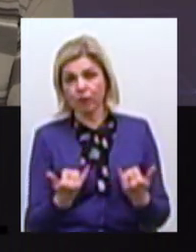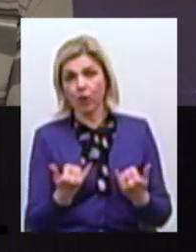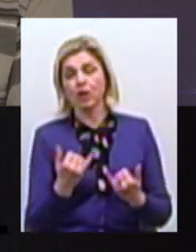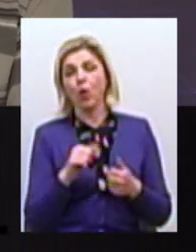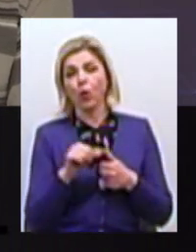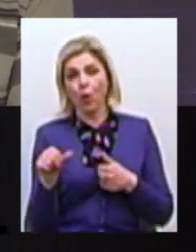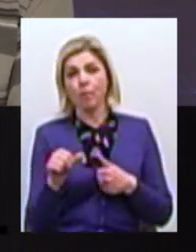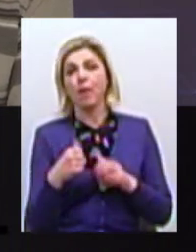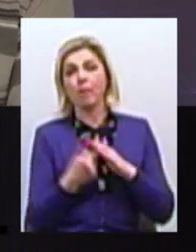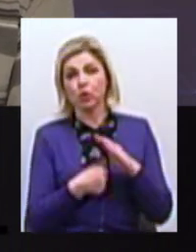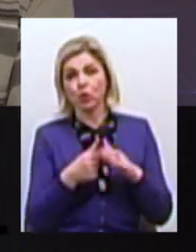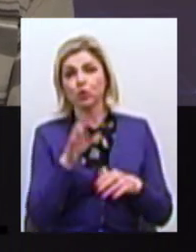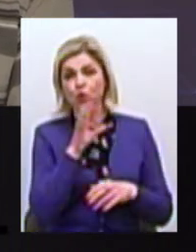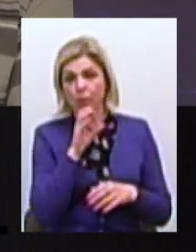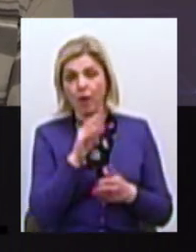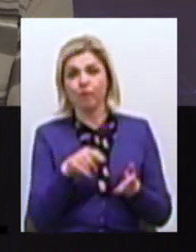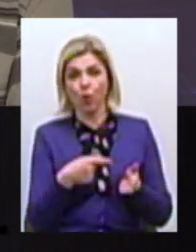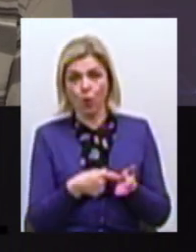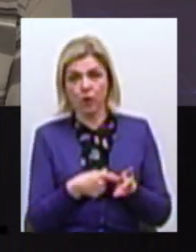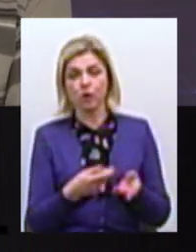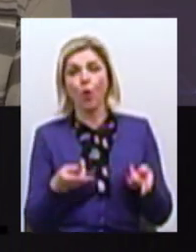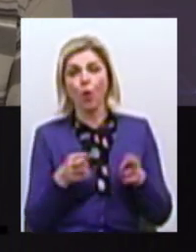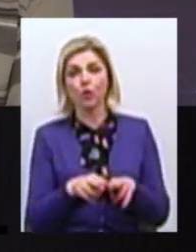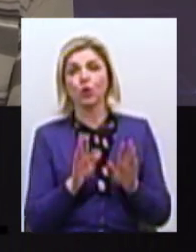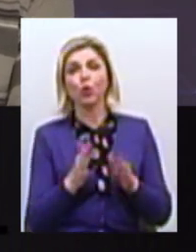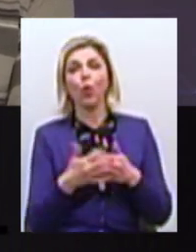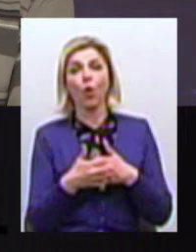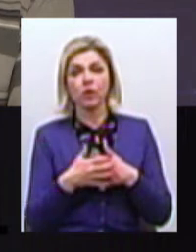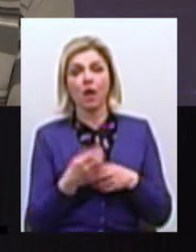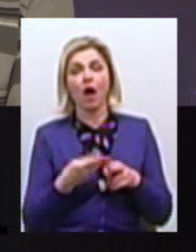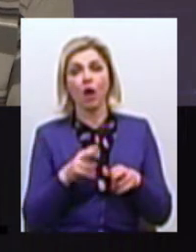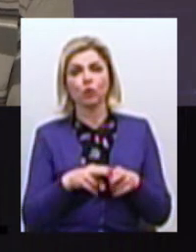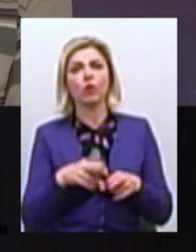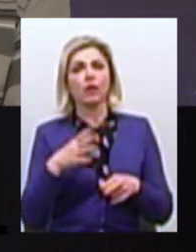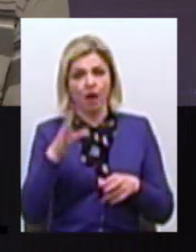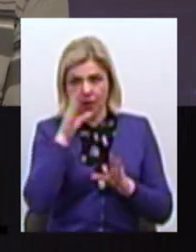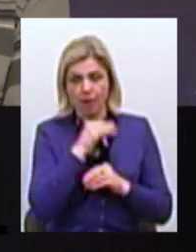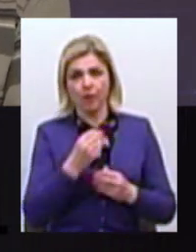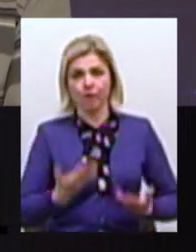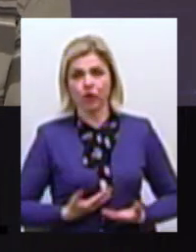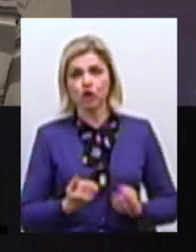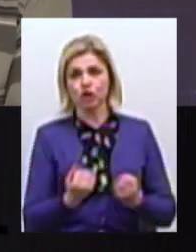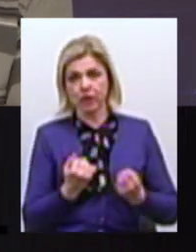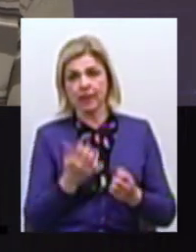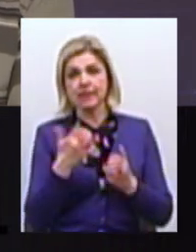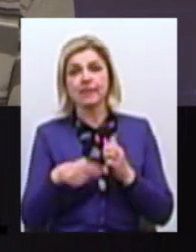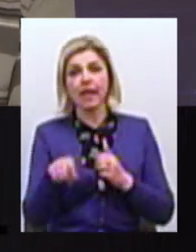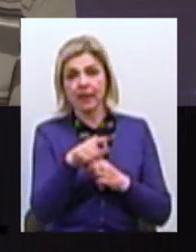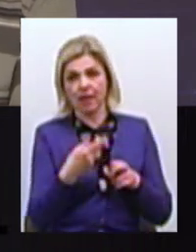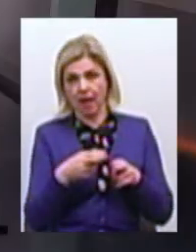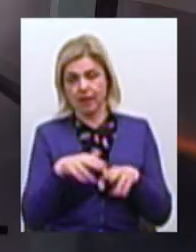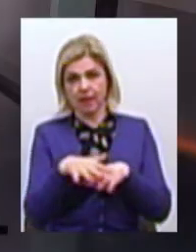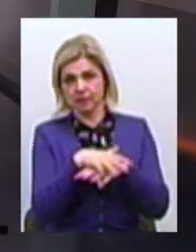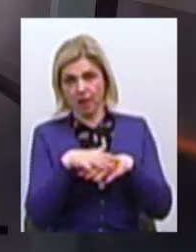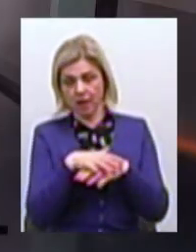кроме бездомных собак в городе остались только коты, которые умудряются выжить среди этих стай. Что само по себе абсолютно